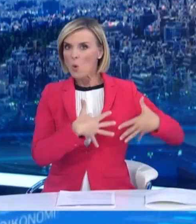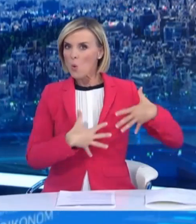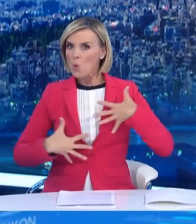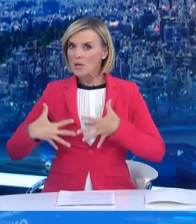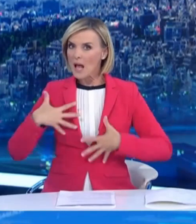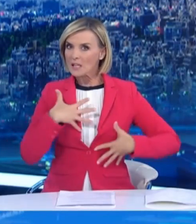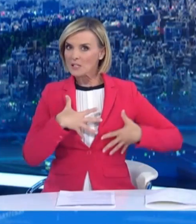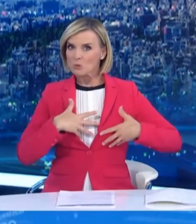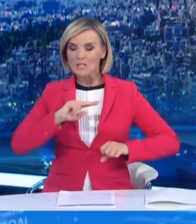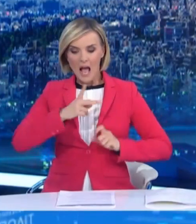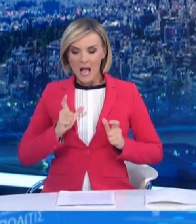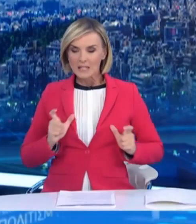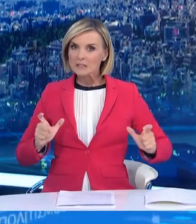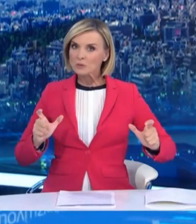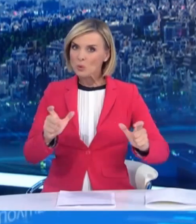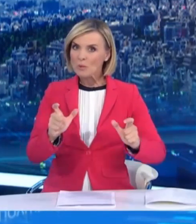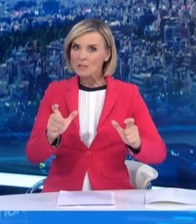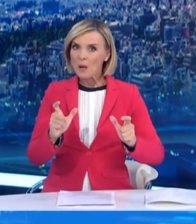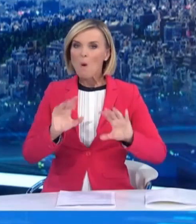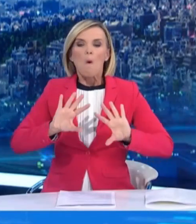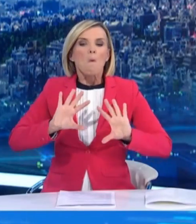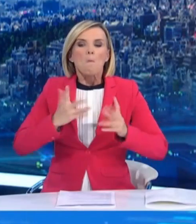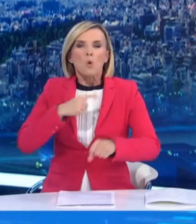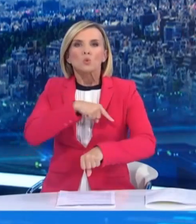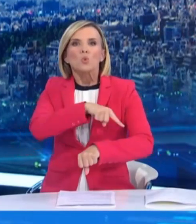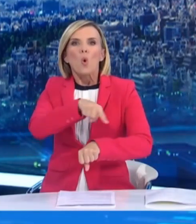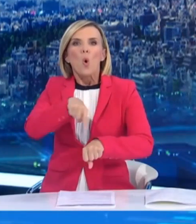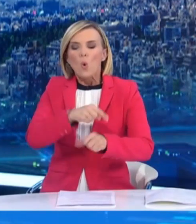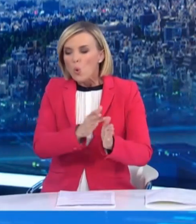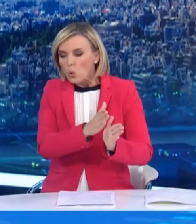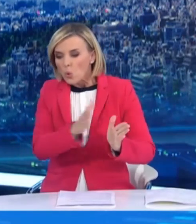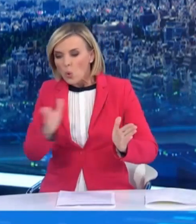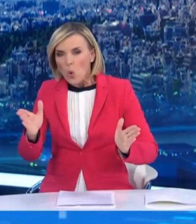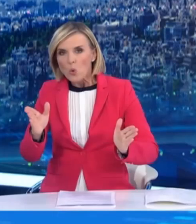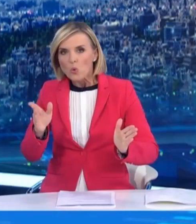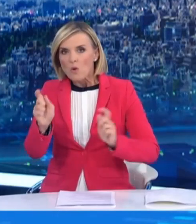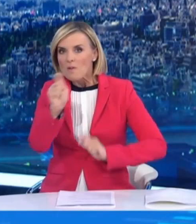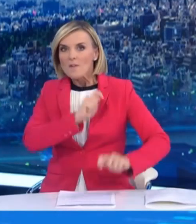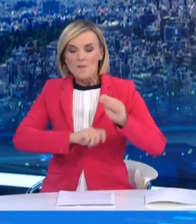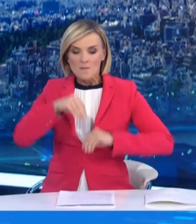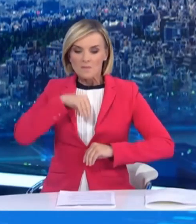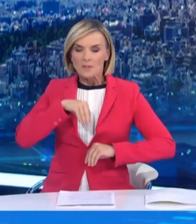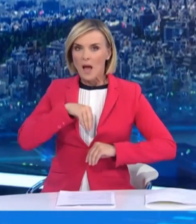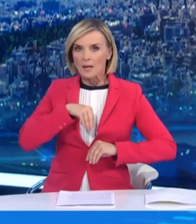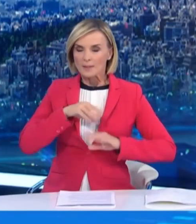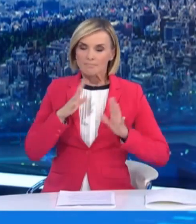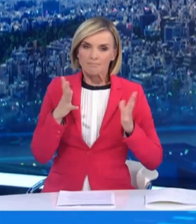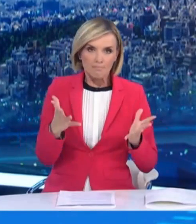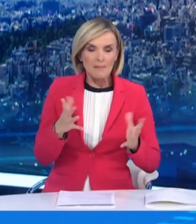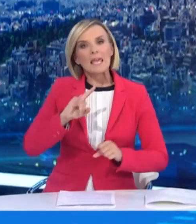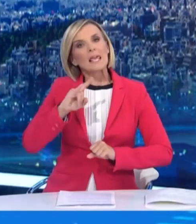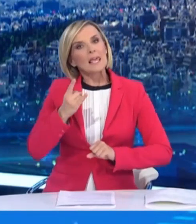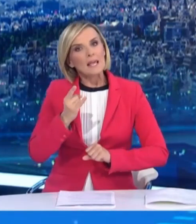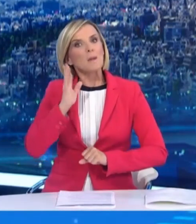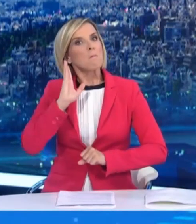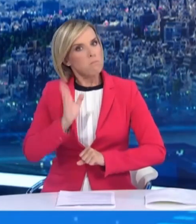μικρή πιθανότητα επαναλίμωξης εντός των, μάλλον σε σπάνια πιθανότητα επαναλίμωξης εντός